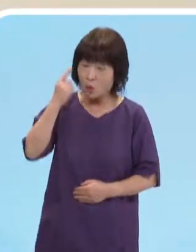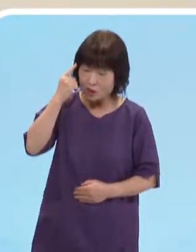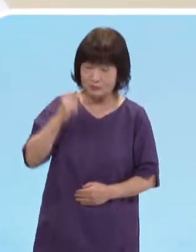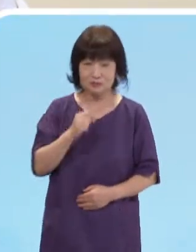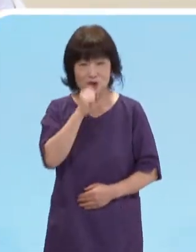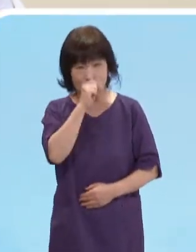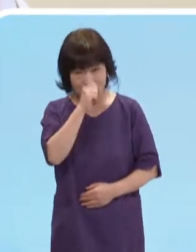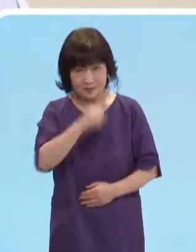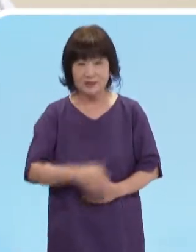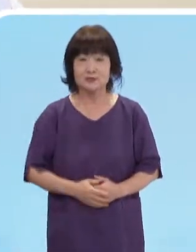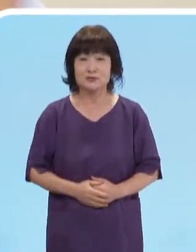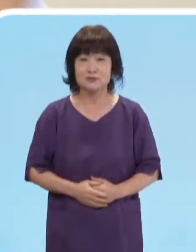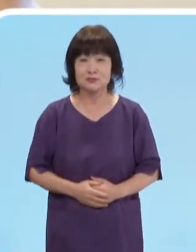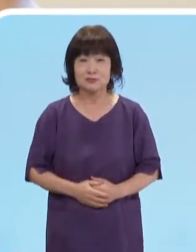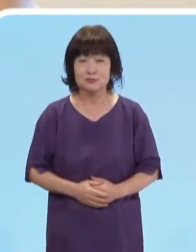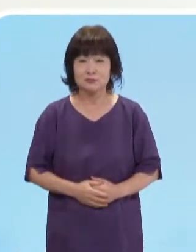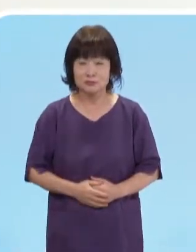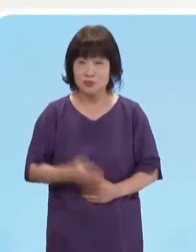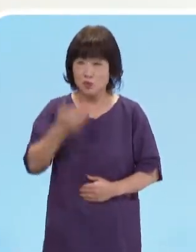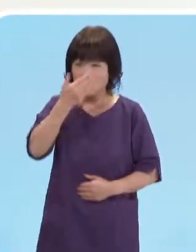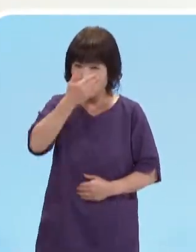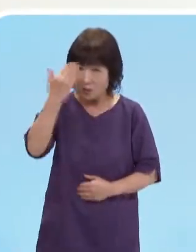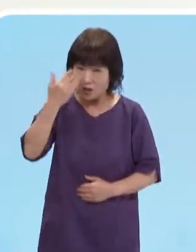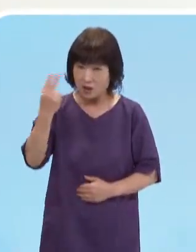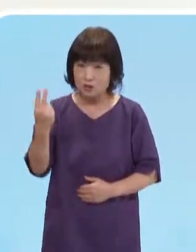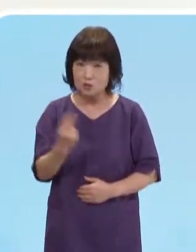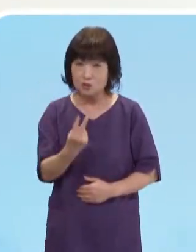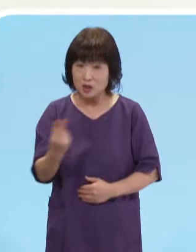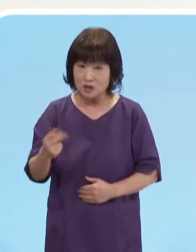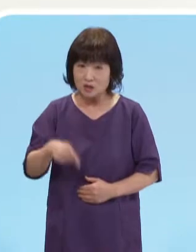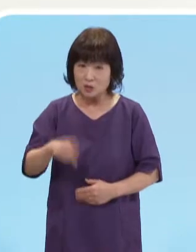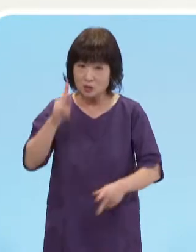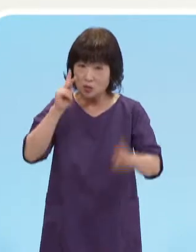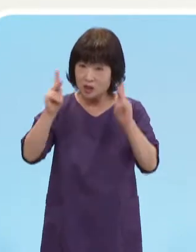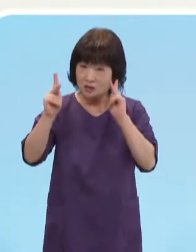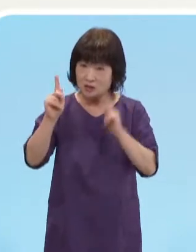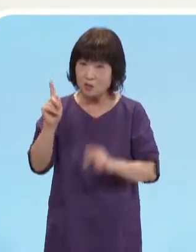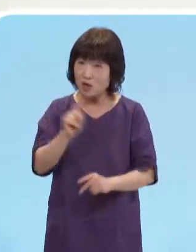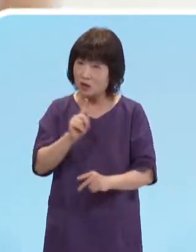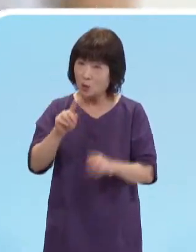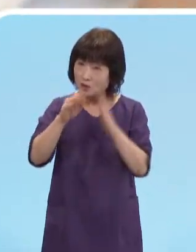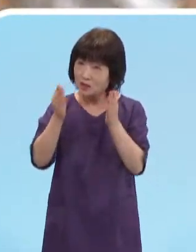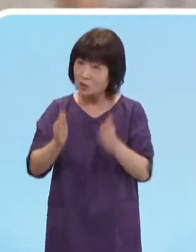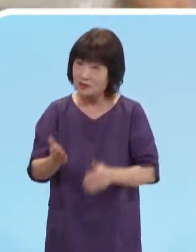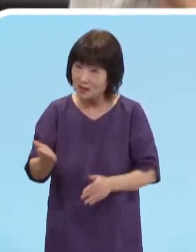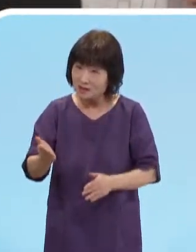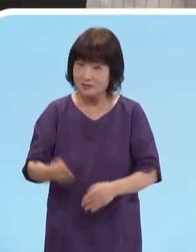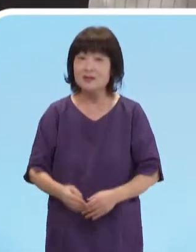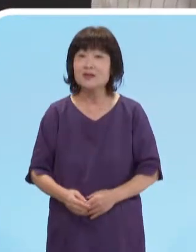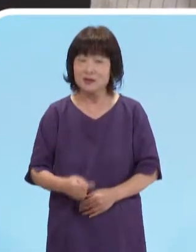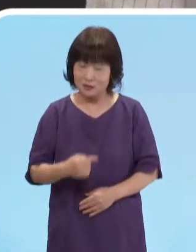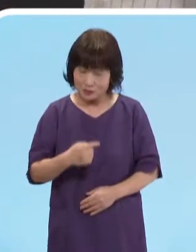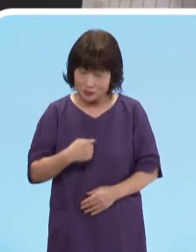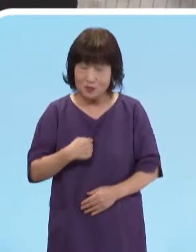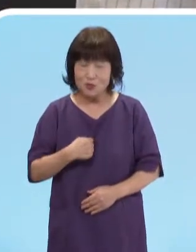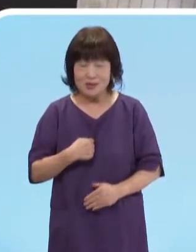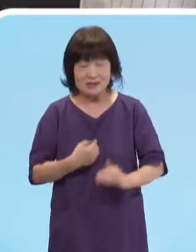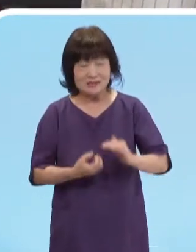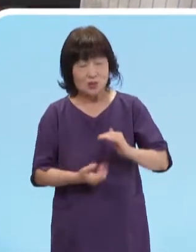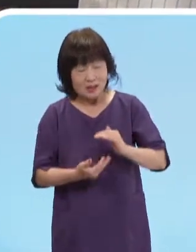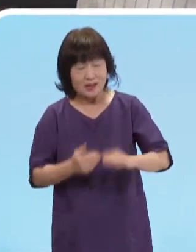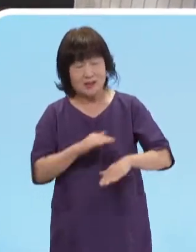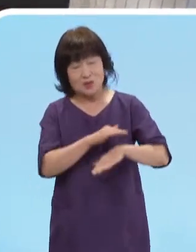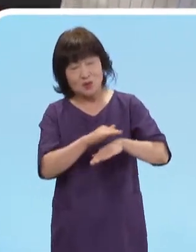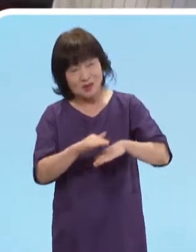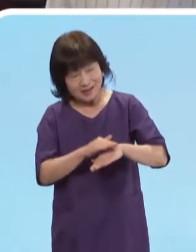います。 よかったです。 わー、うん、この若者っていうのはどういった存在ですか？ 私の宝物です。 あら、